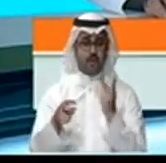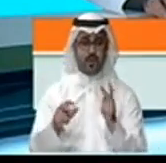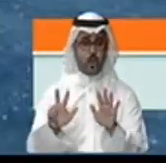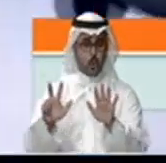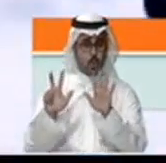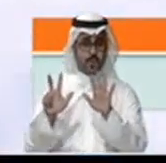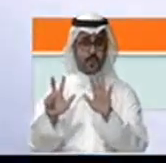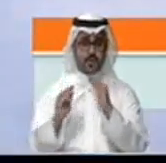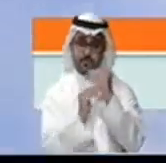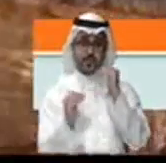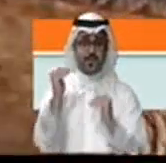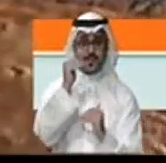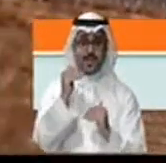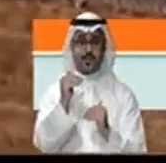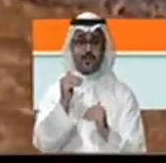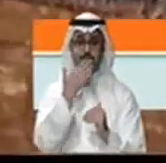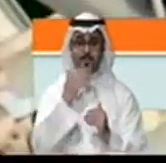2018 بزيادة قدرها